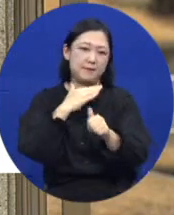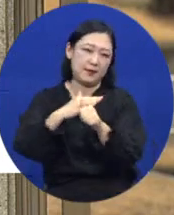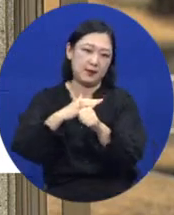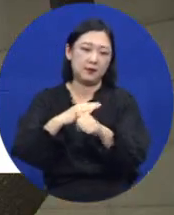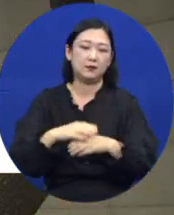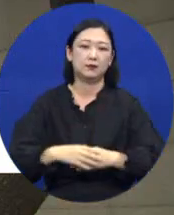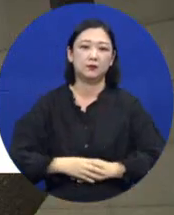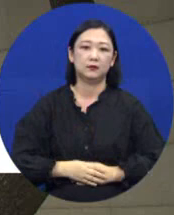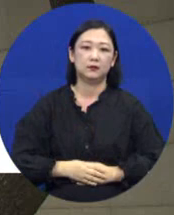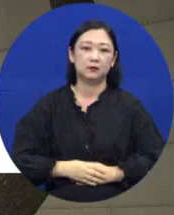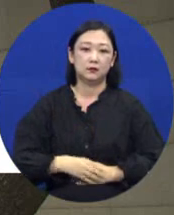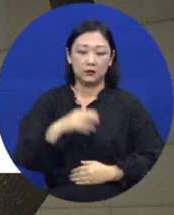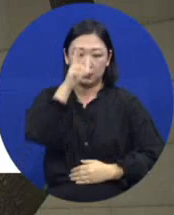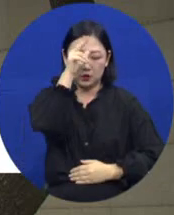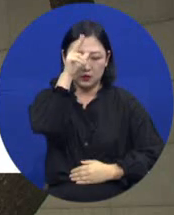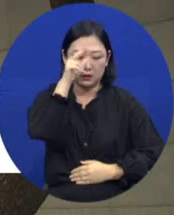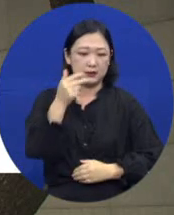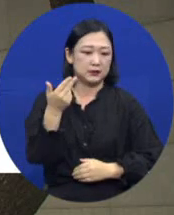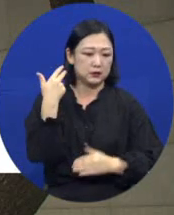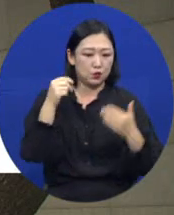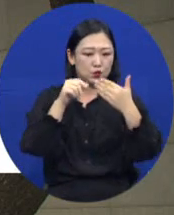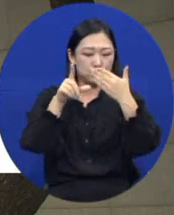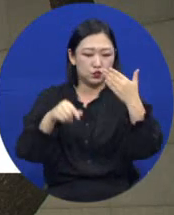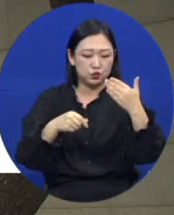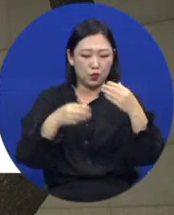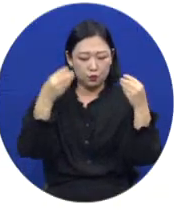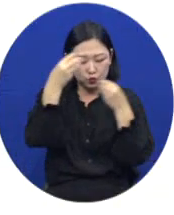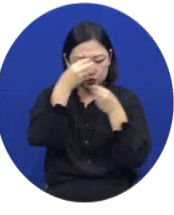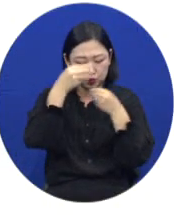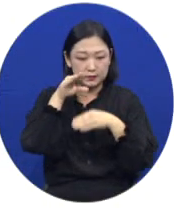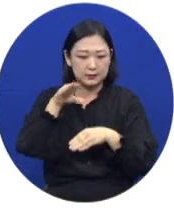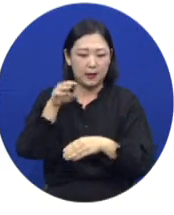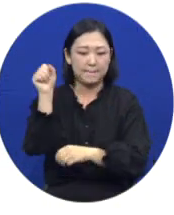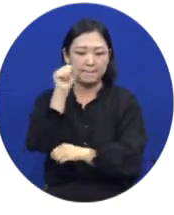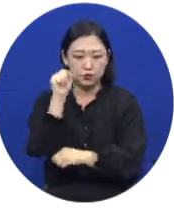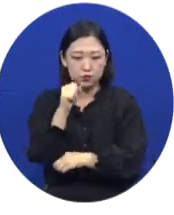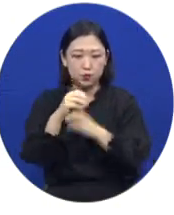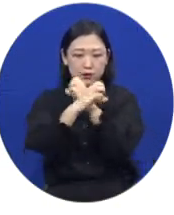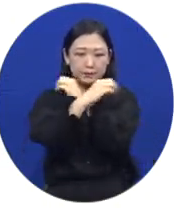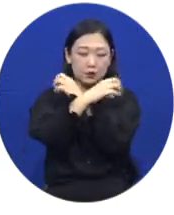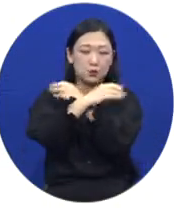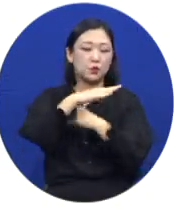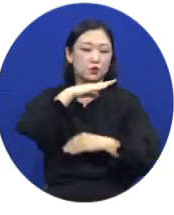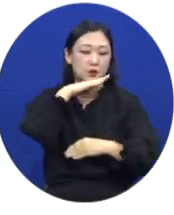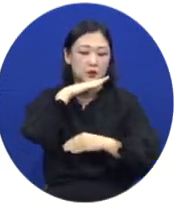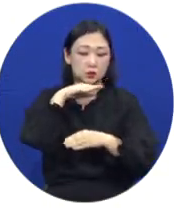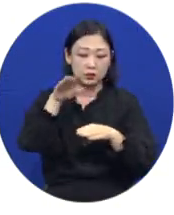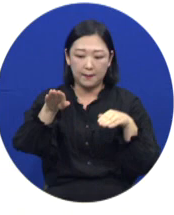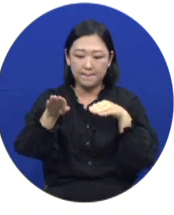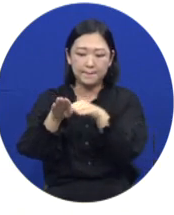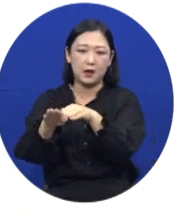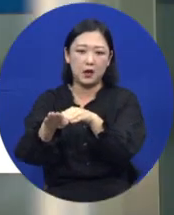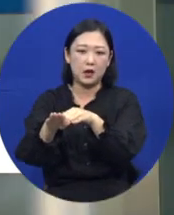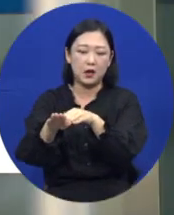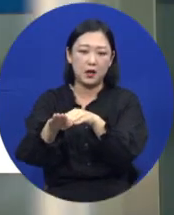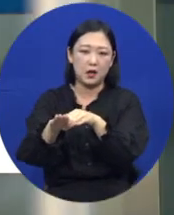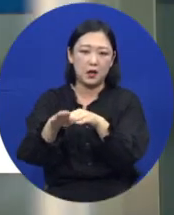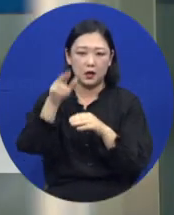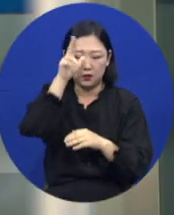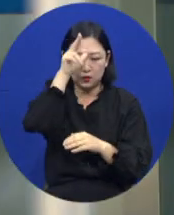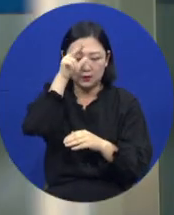했습니다 경찰은 또 지난 9월 술에 취해 차량을 몰다 신호 대기 중이던 차량을 들이받은 b 경사는